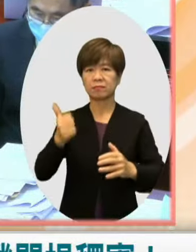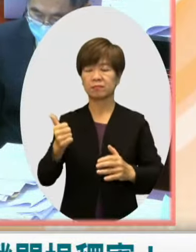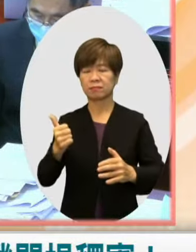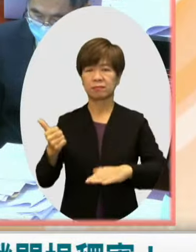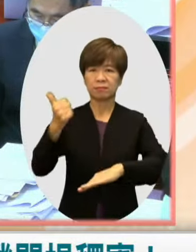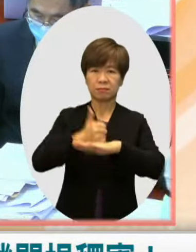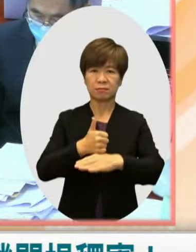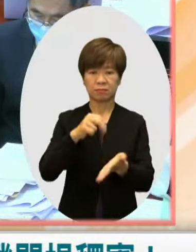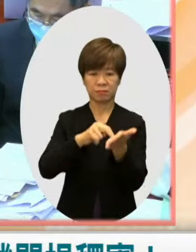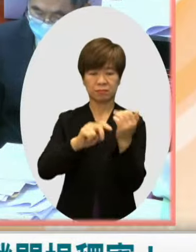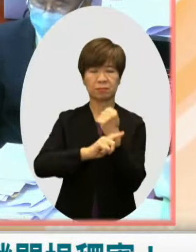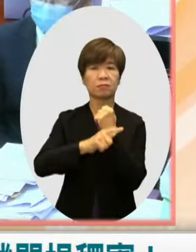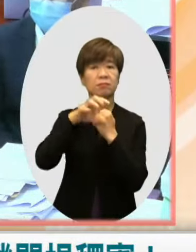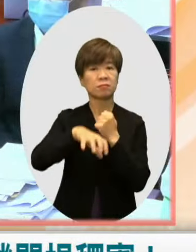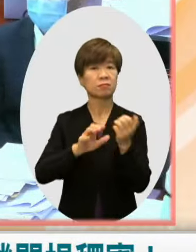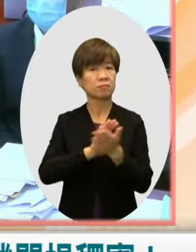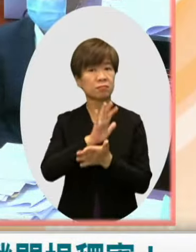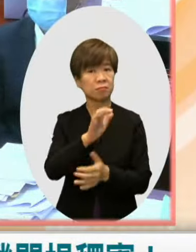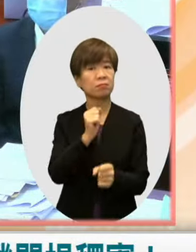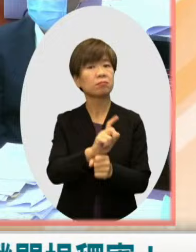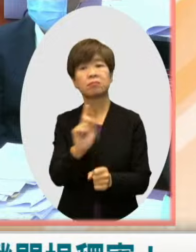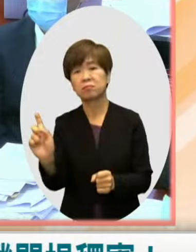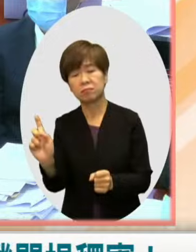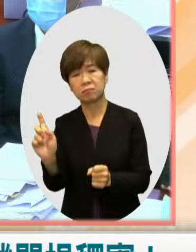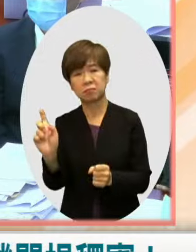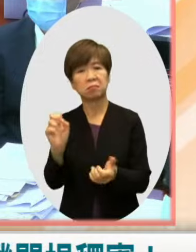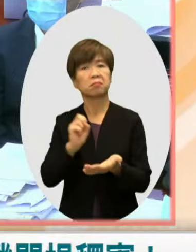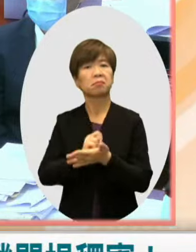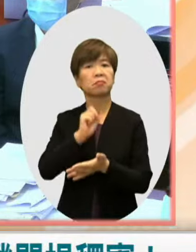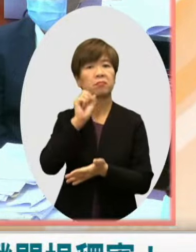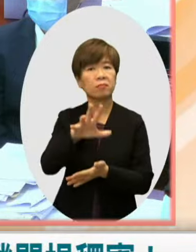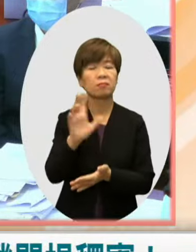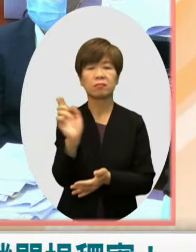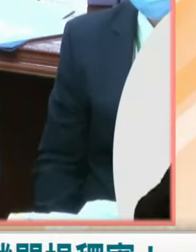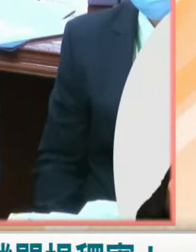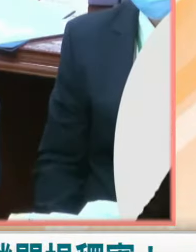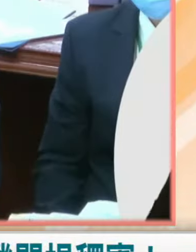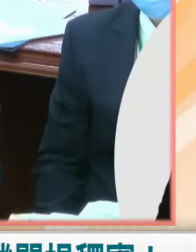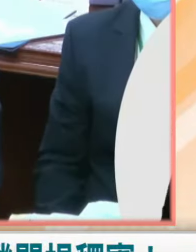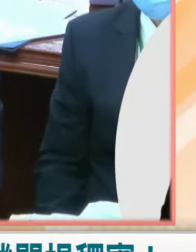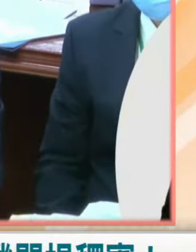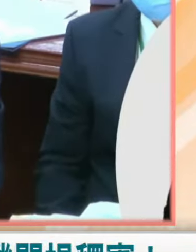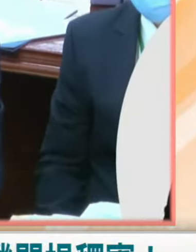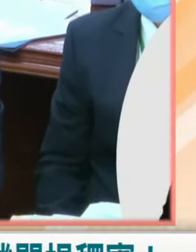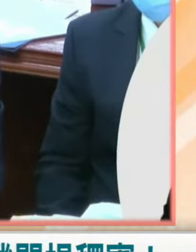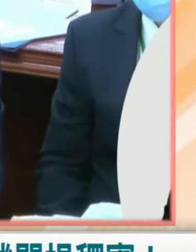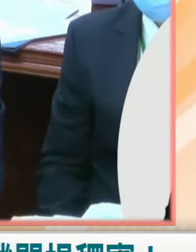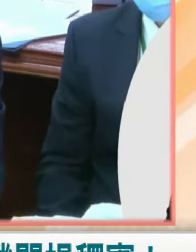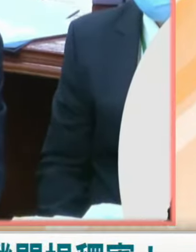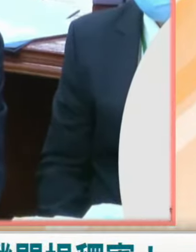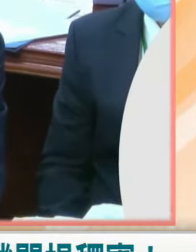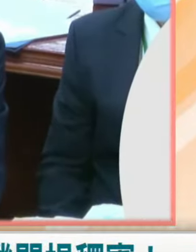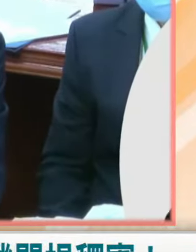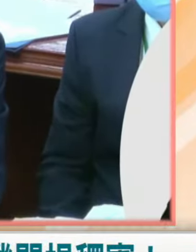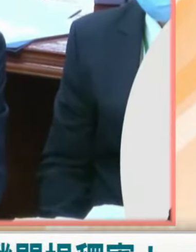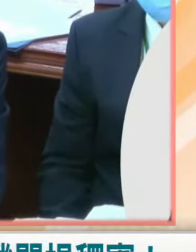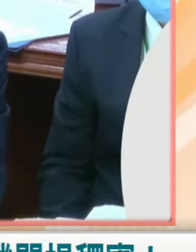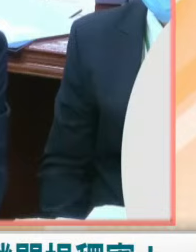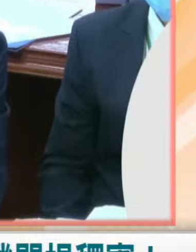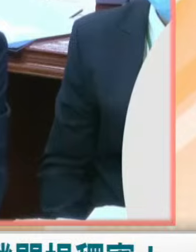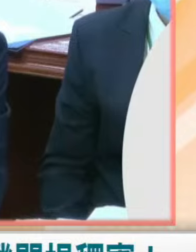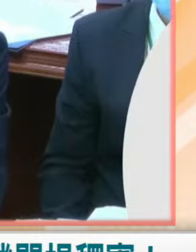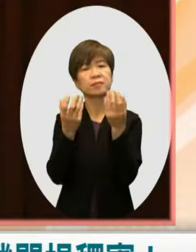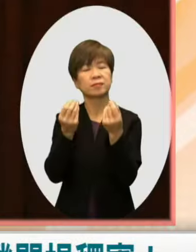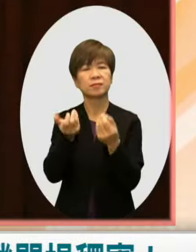进销而且进电视吗？你只要超市案的头家若去的时阵，伊就爱甲伊公司所有的营业秘密拢爱讲啊